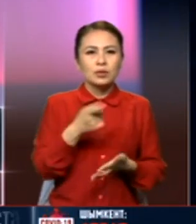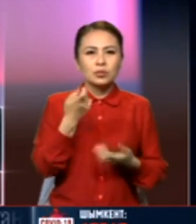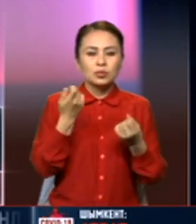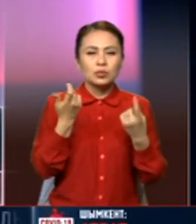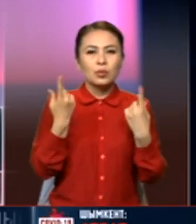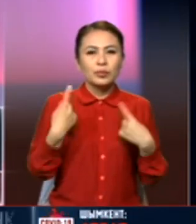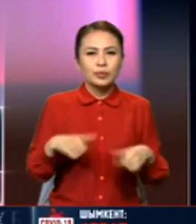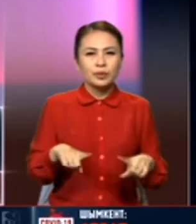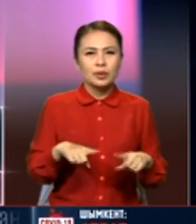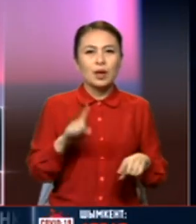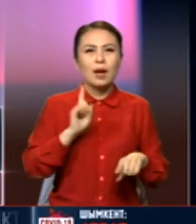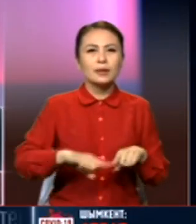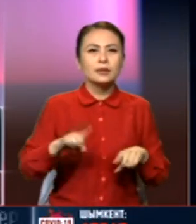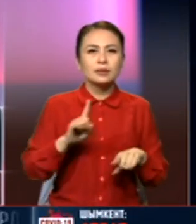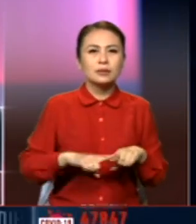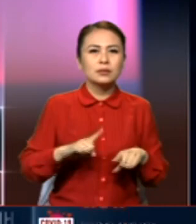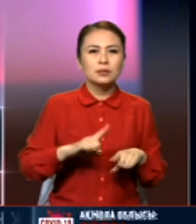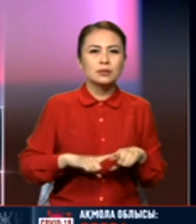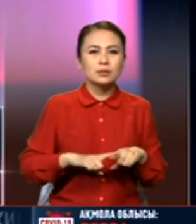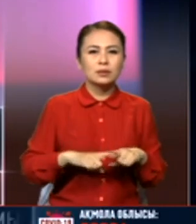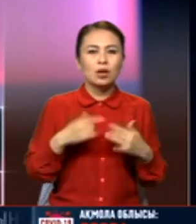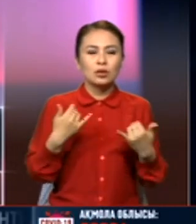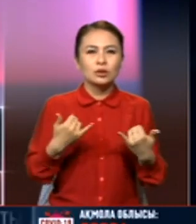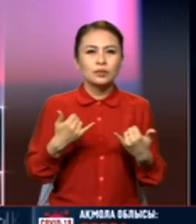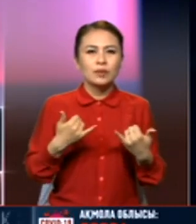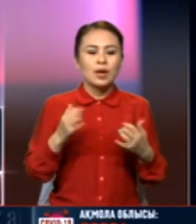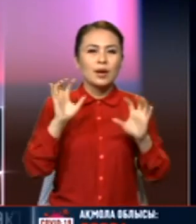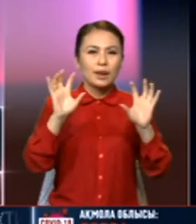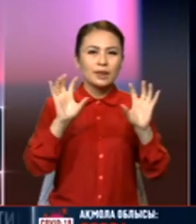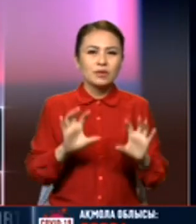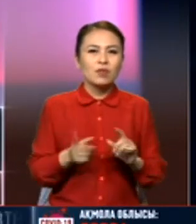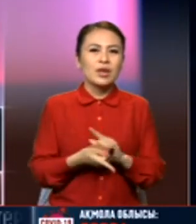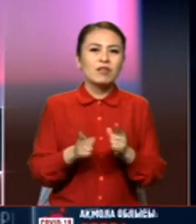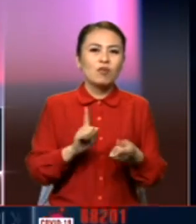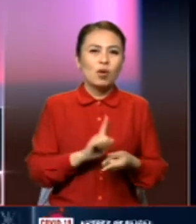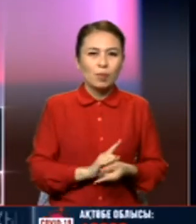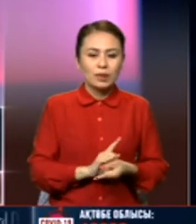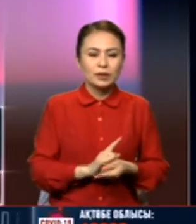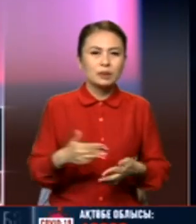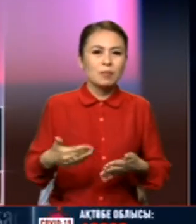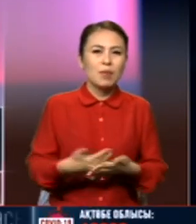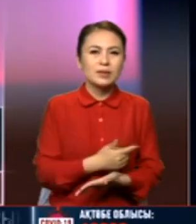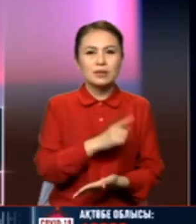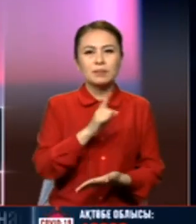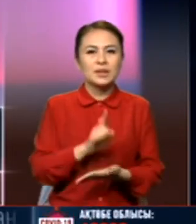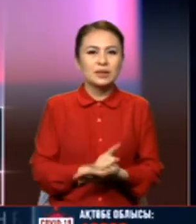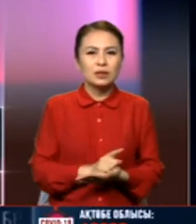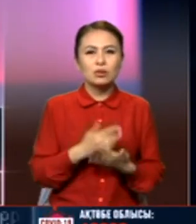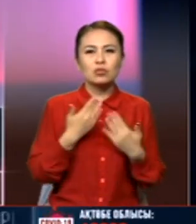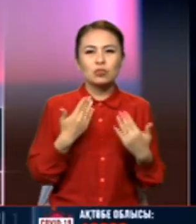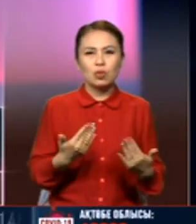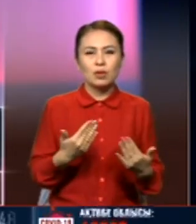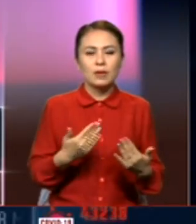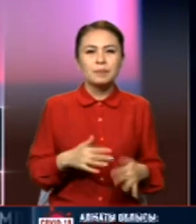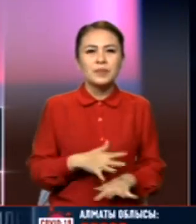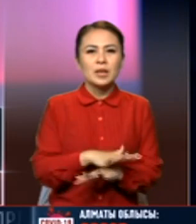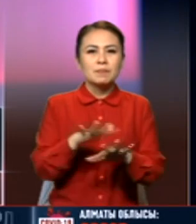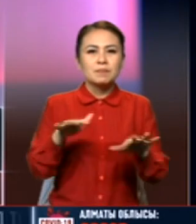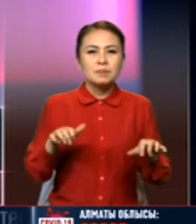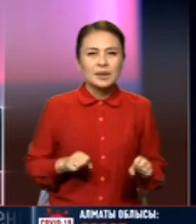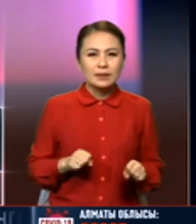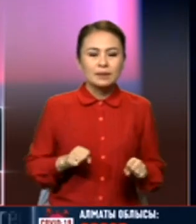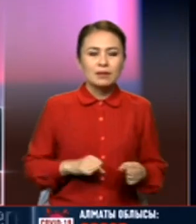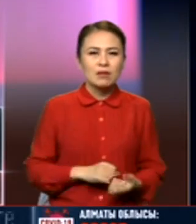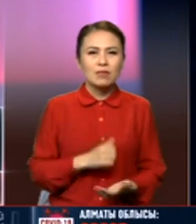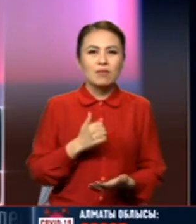жатыр. Алдағы міне жүріп жатқан қазір конституциялық реформаның да басты міндеті сода. Яғни билік